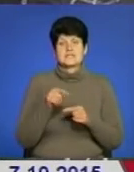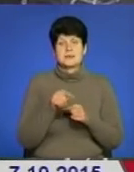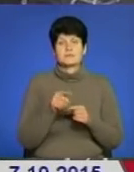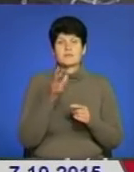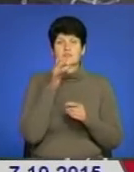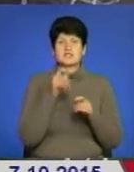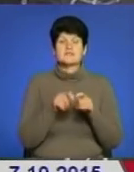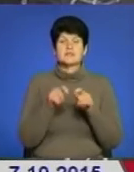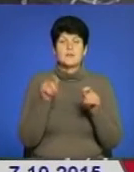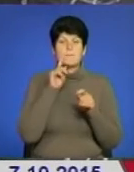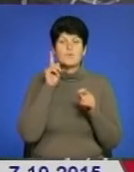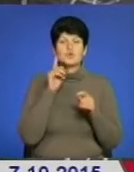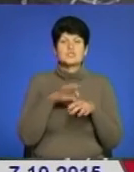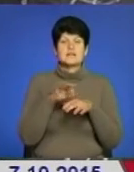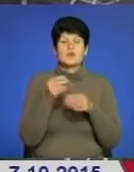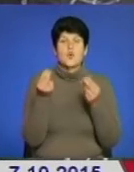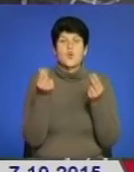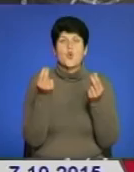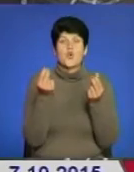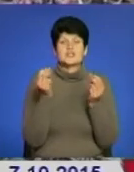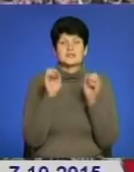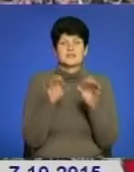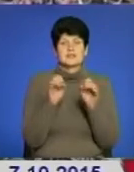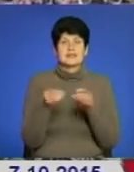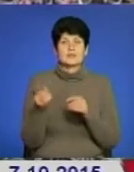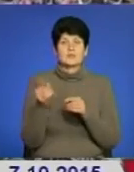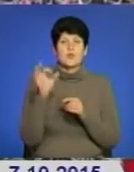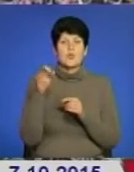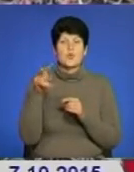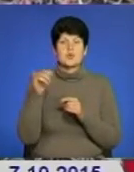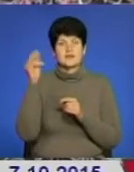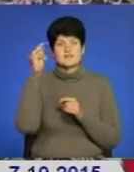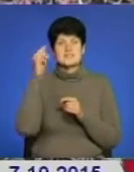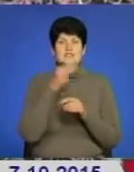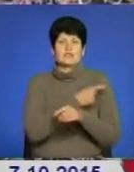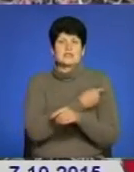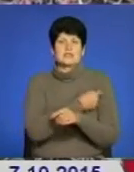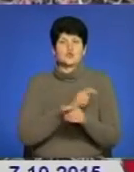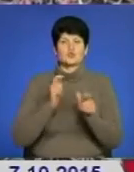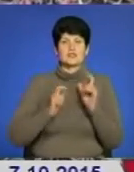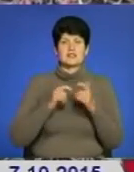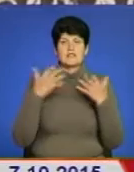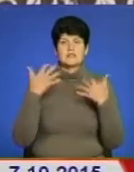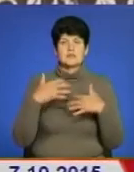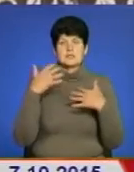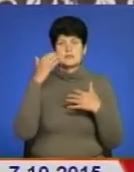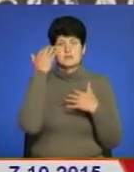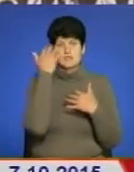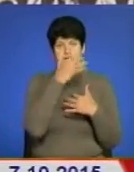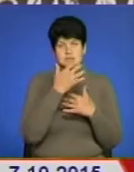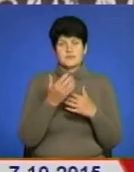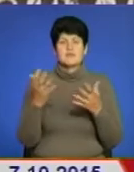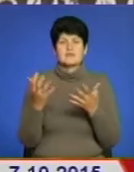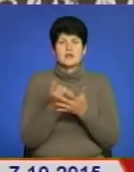відкриття стіни молодь жертвувала кошти для тернополянки Олі, яка навчається в медичному університеті і втрачає зір. І хоча